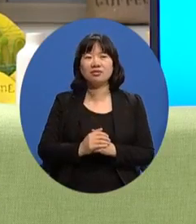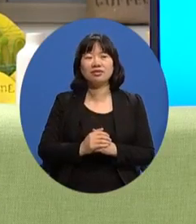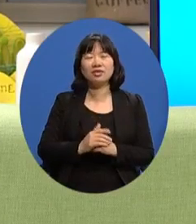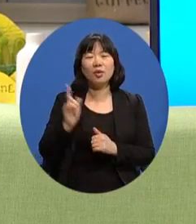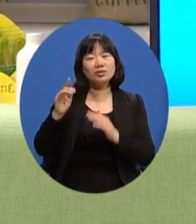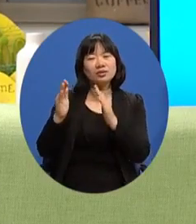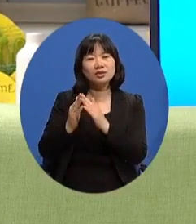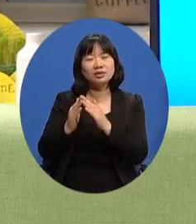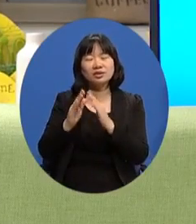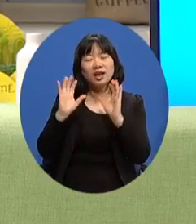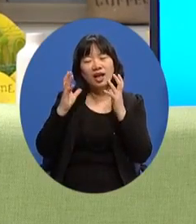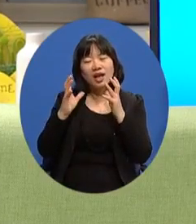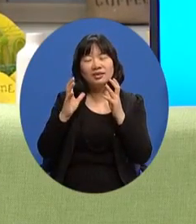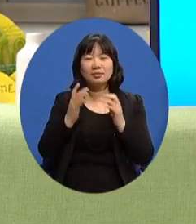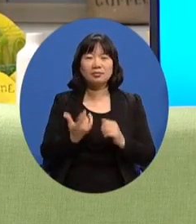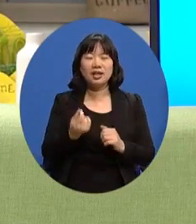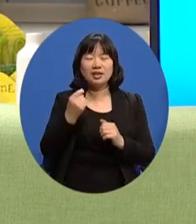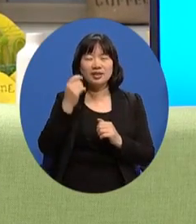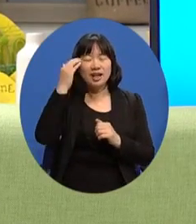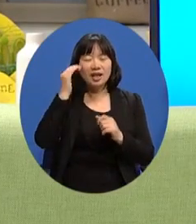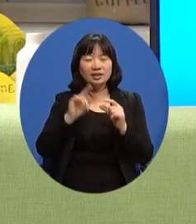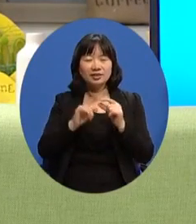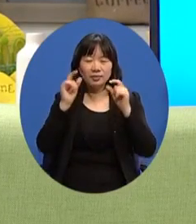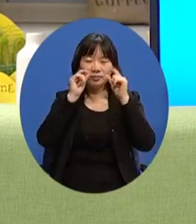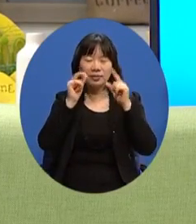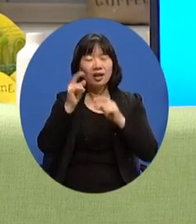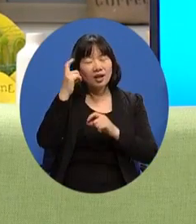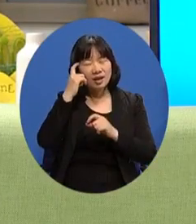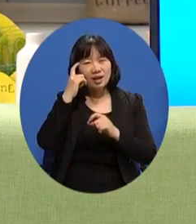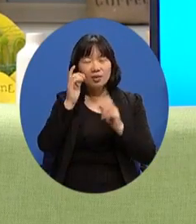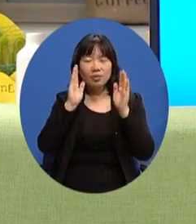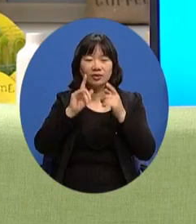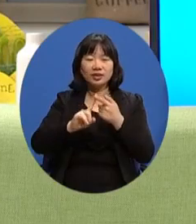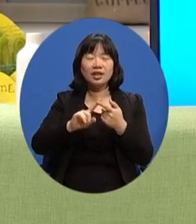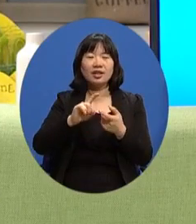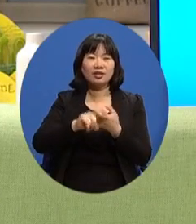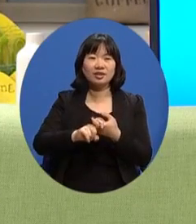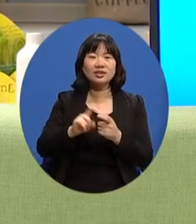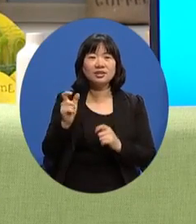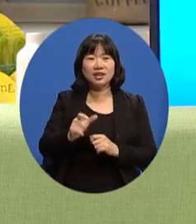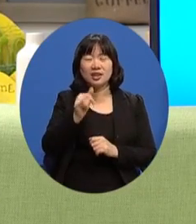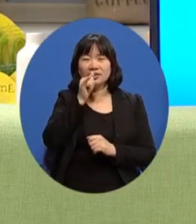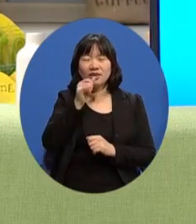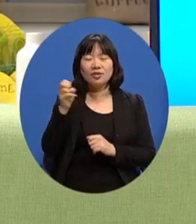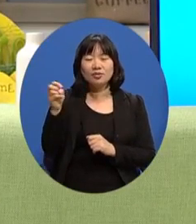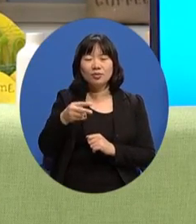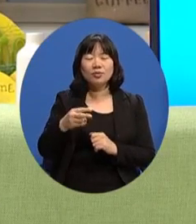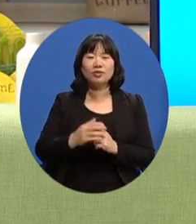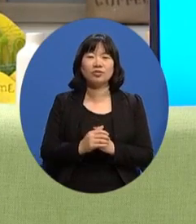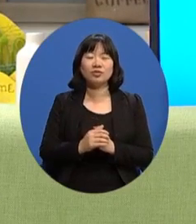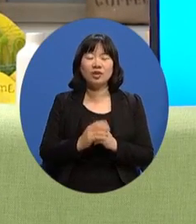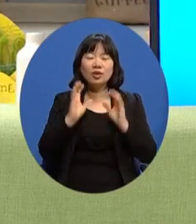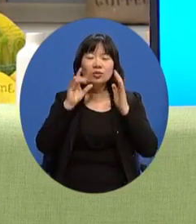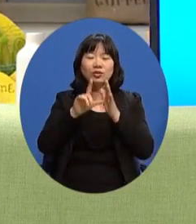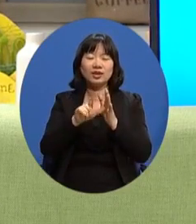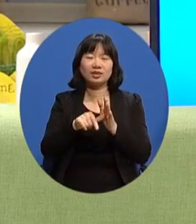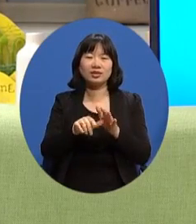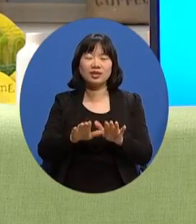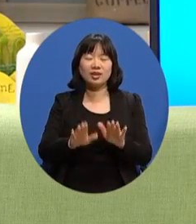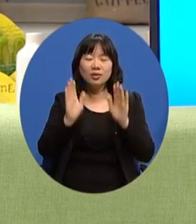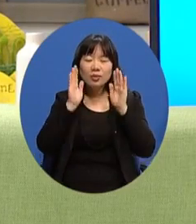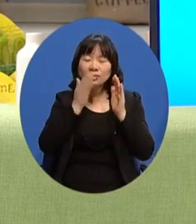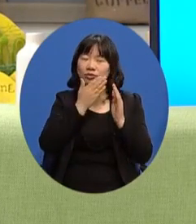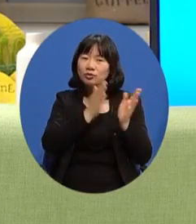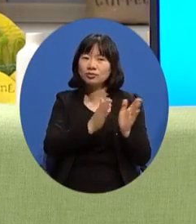어느 집에는 빨리 한글을 깨치니까 멋있어요. 우리 집에는 왜 그럴까 이렇게 공부에 대한 관심을 가지기 시작하세요. 네. 그리고 사실은 유아기가